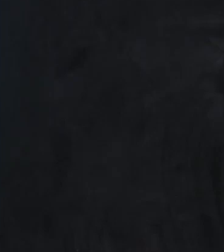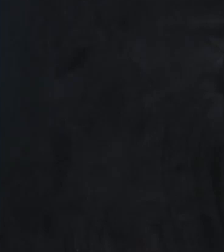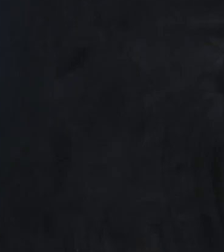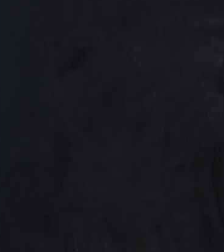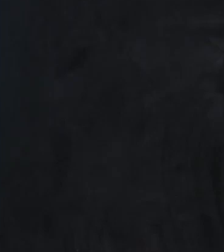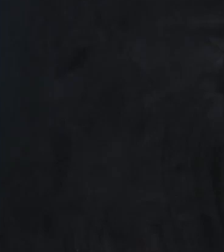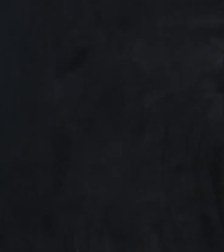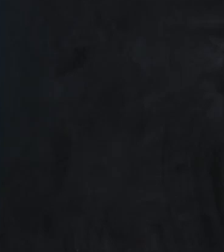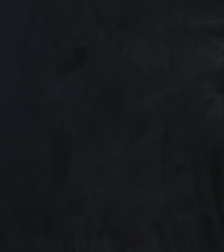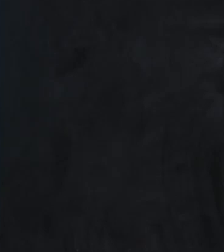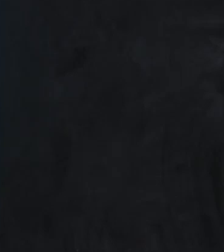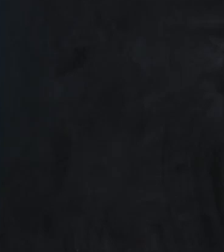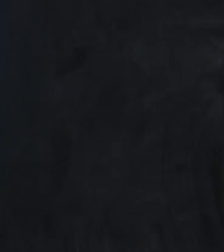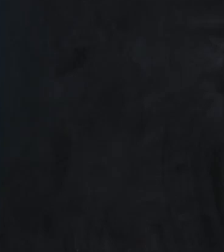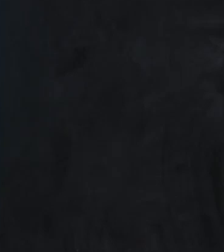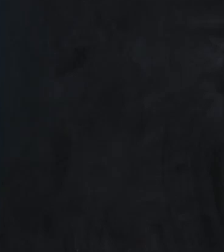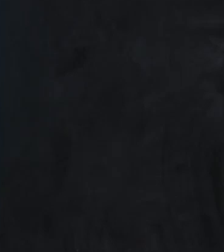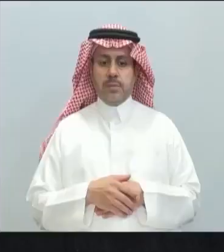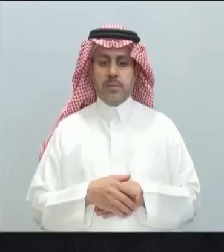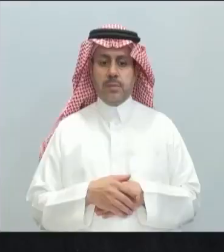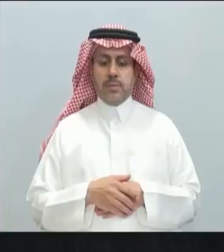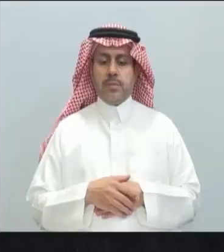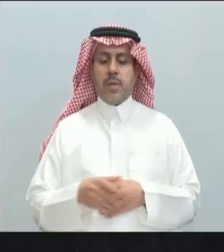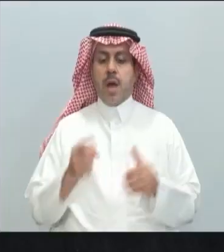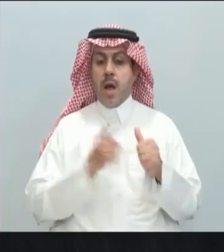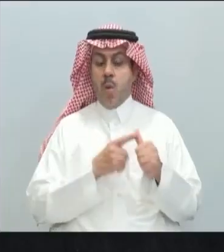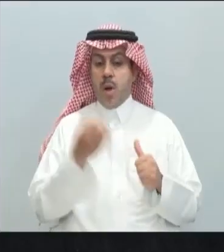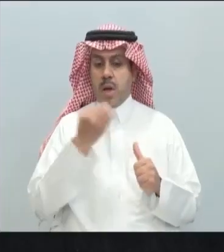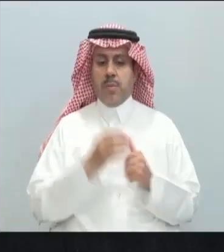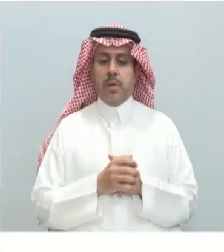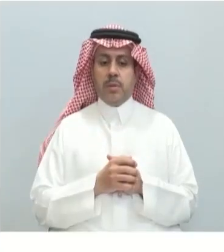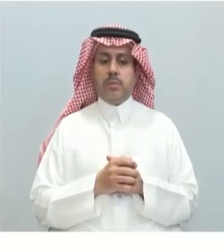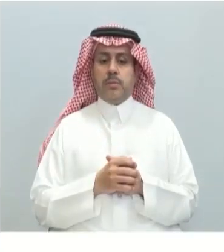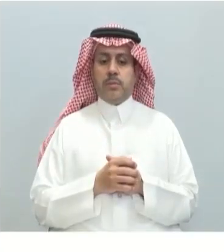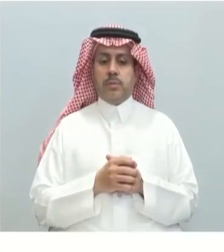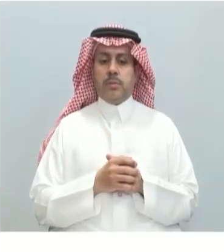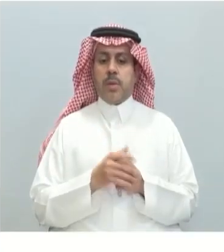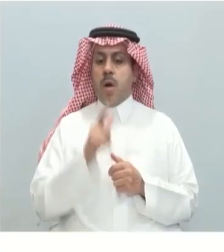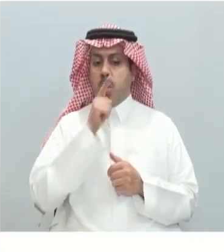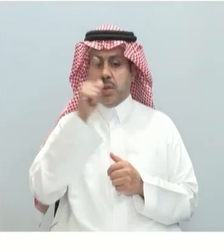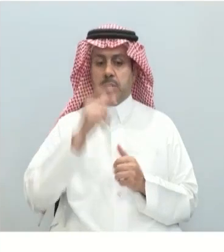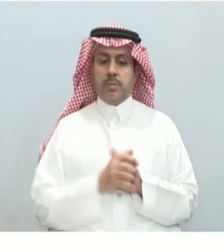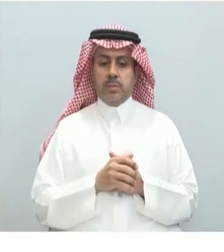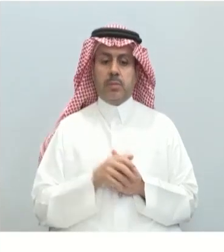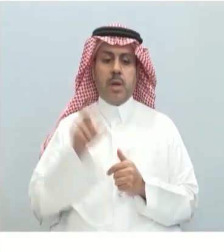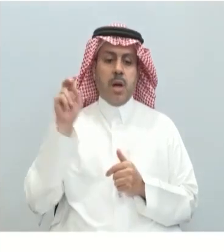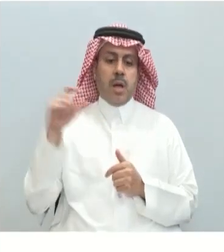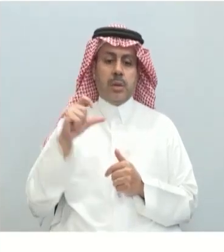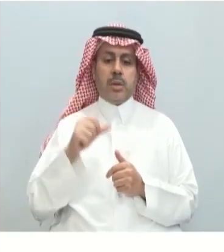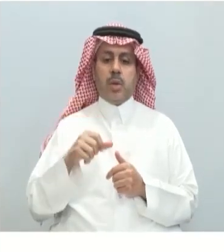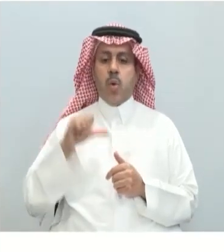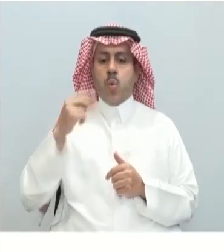معاني الكلمات اول كلمه في الايات التي معنا قوله جل وعلا ان قد